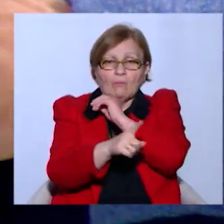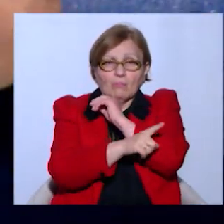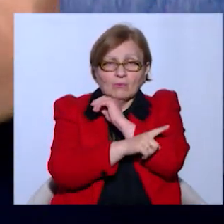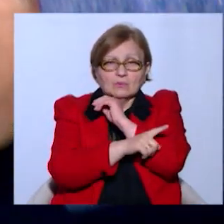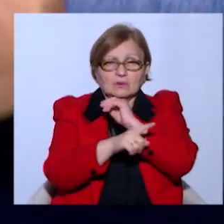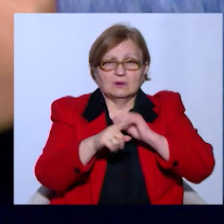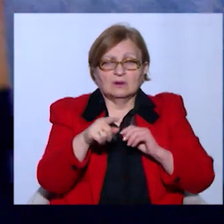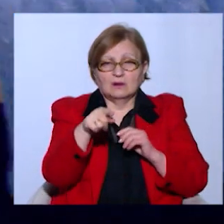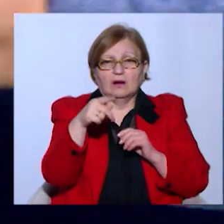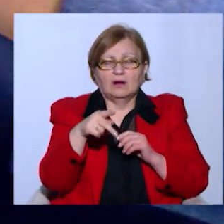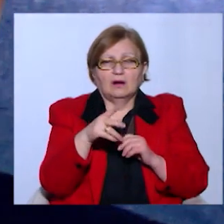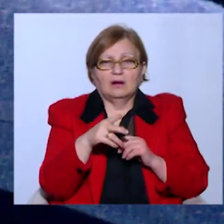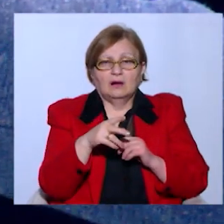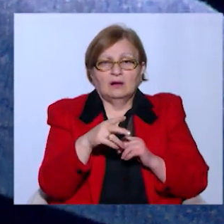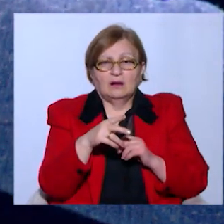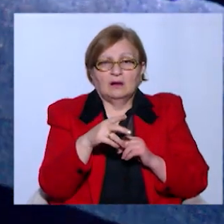მე-20 წევრიც ეს არის